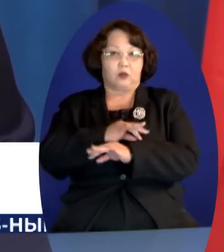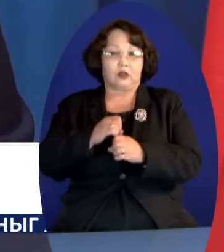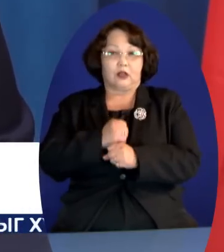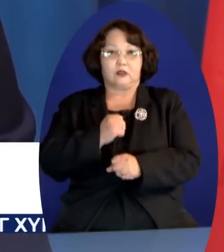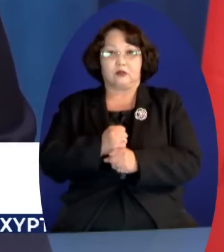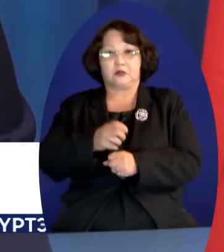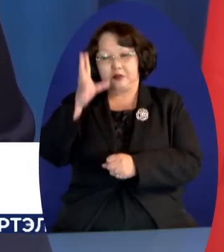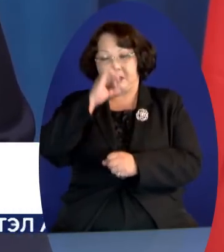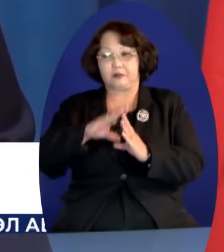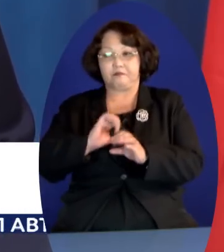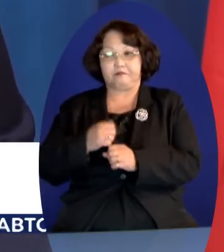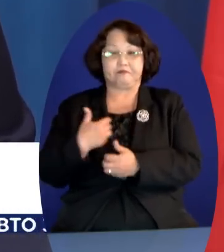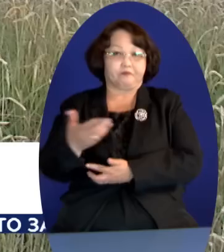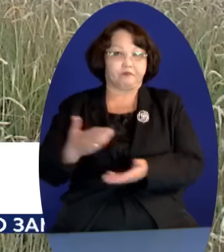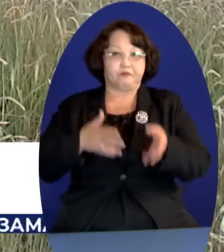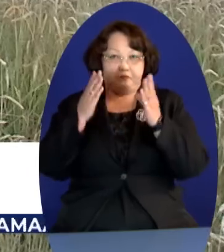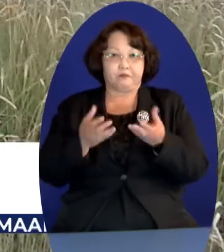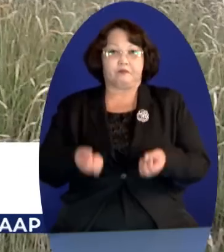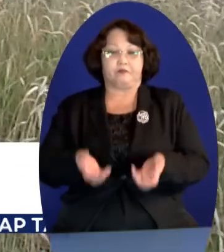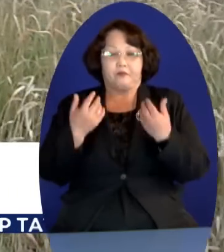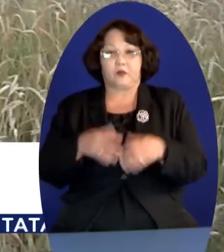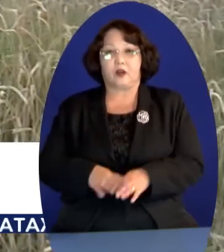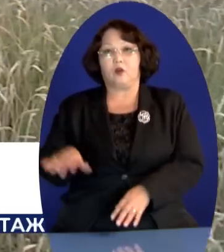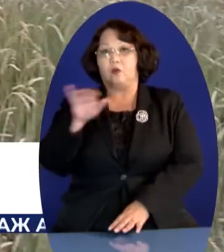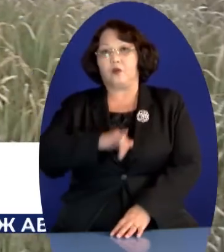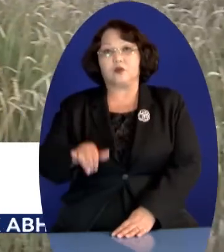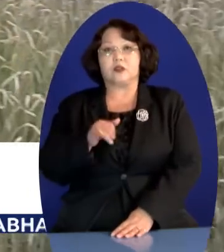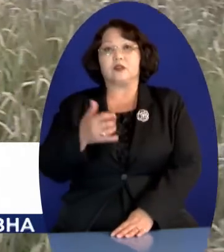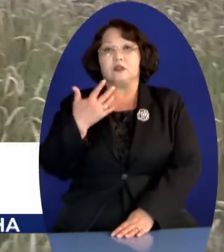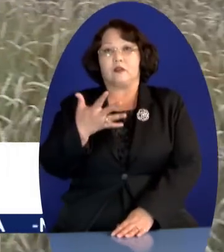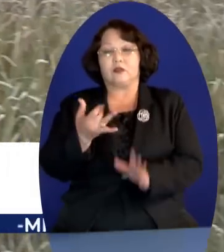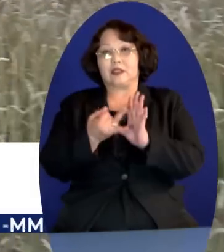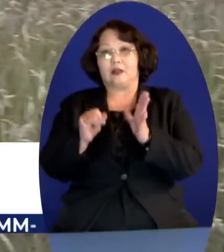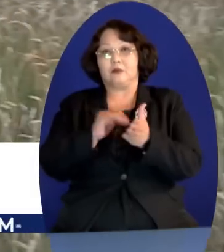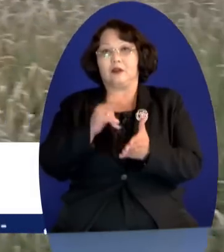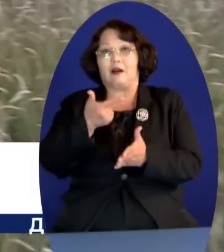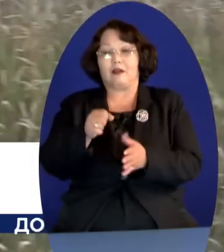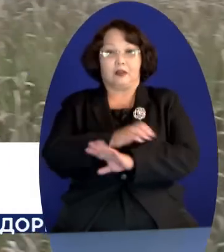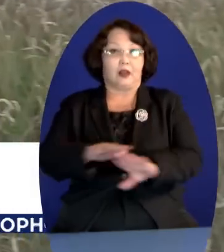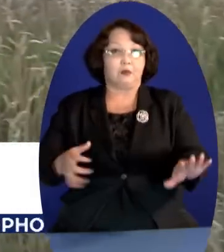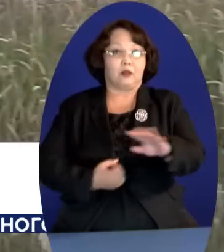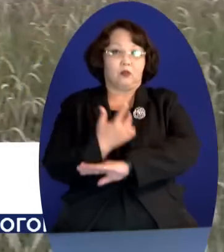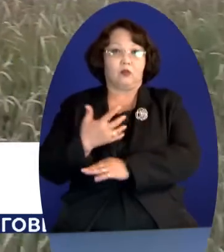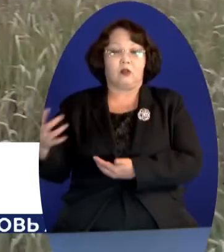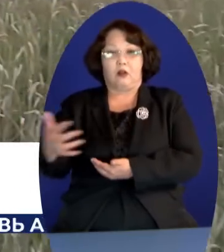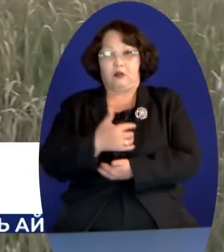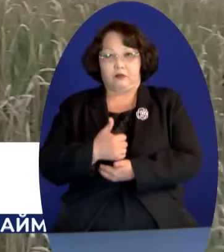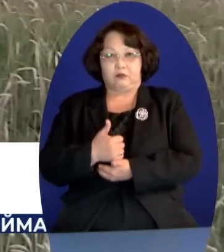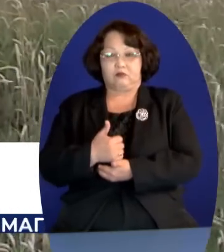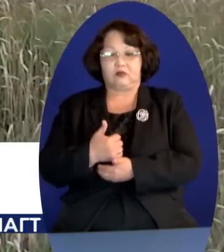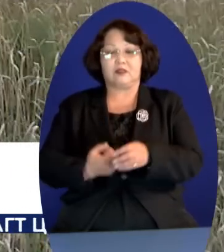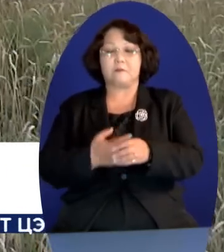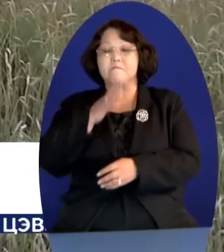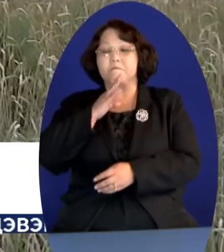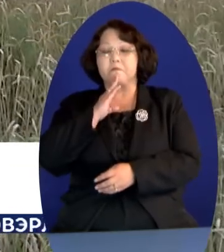бүтэх сайдарт даалгасан юм шийдвэр гарсан. Энэ жил улсын хэмжээнд нийтдээ 570 мянган га талбайд тариалт хийгджээ. Энэ жилийн ургац